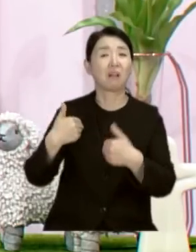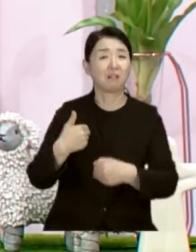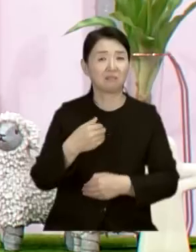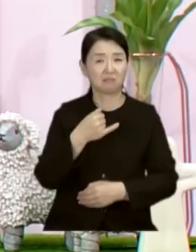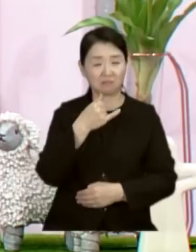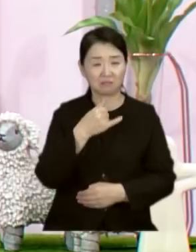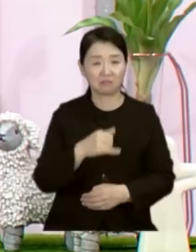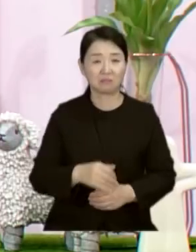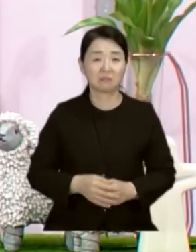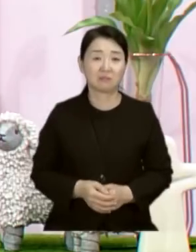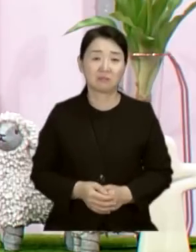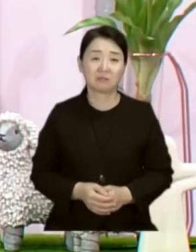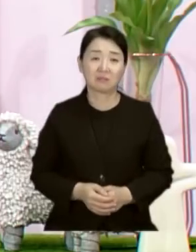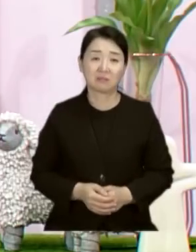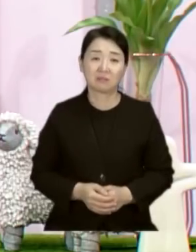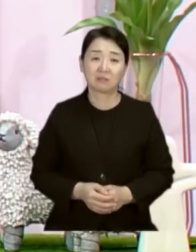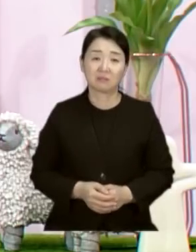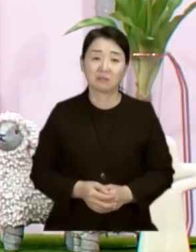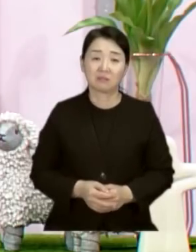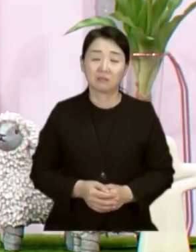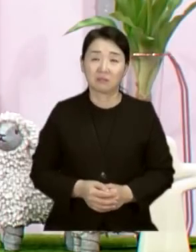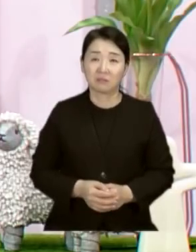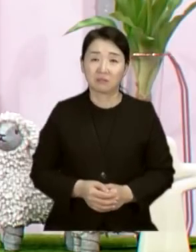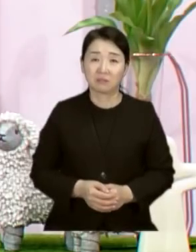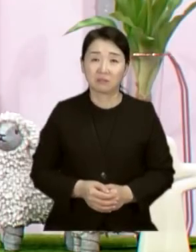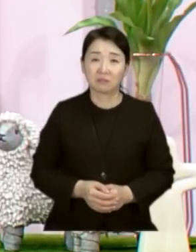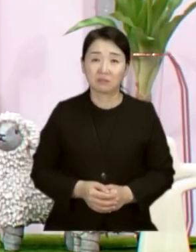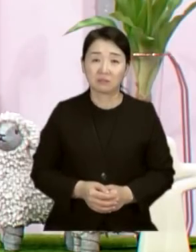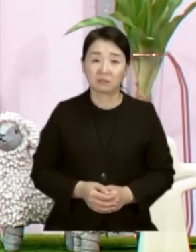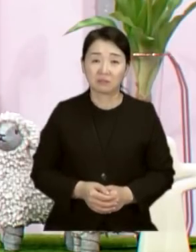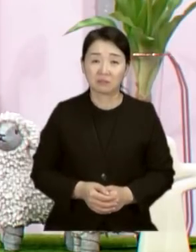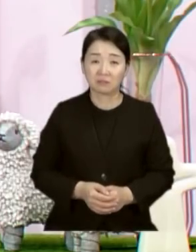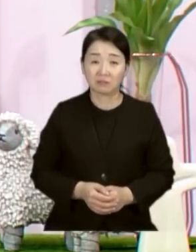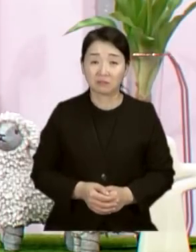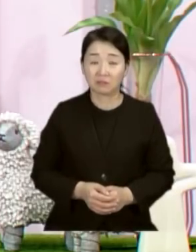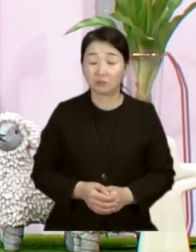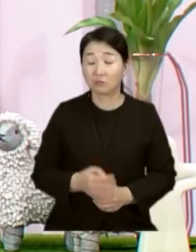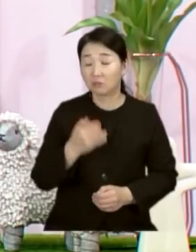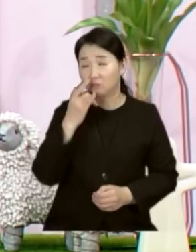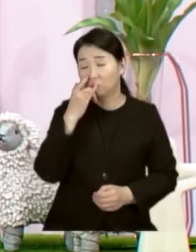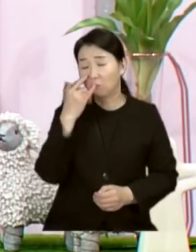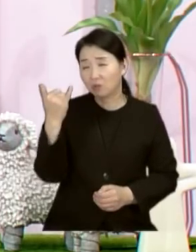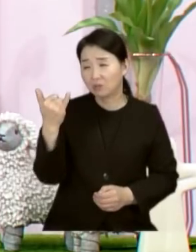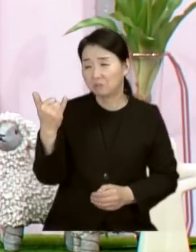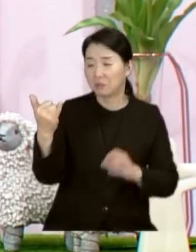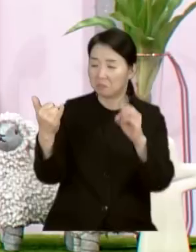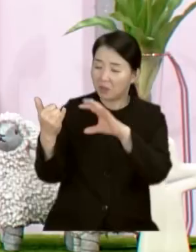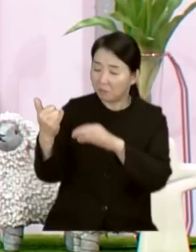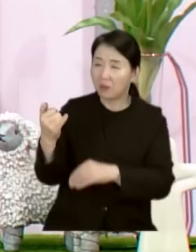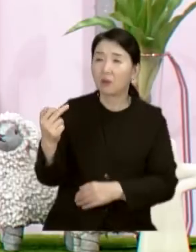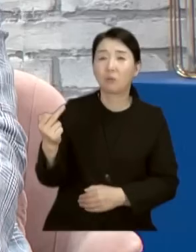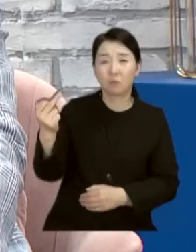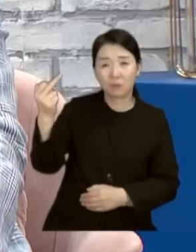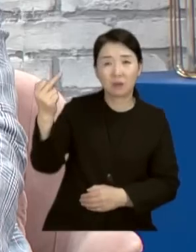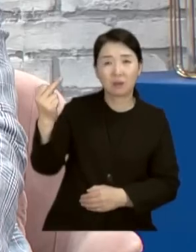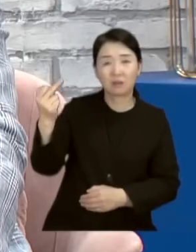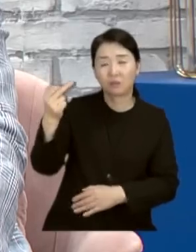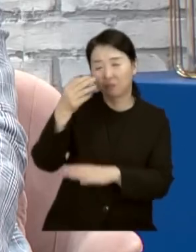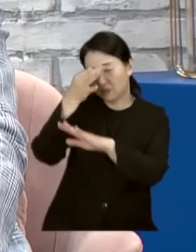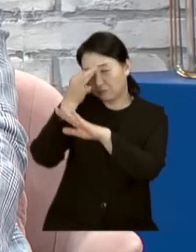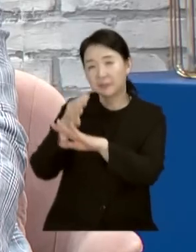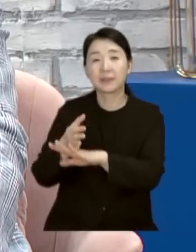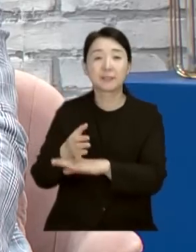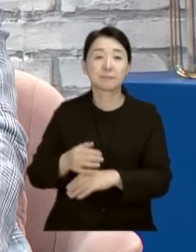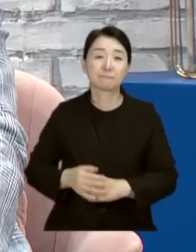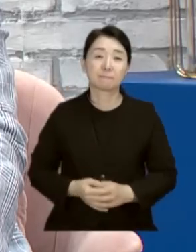막 하시니까 가족 그런 얘기를 듣고 사실은 부모님들 뭐 오빠 뭐 이제 너무